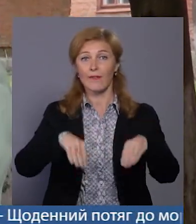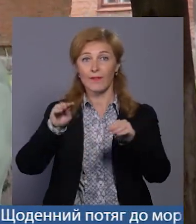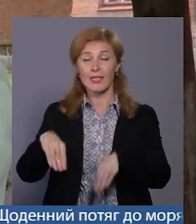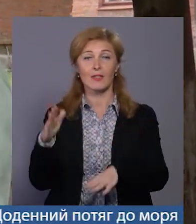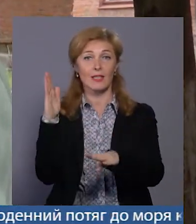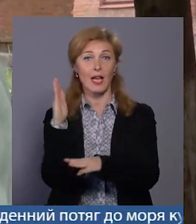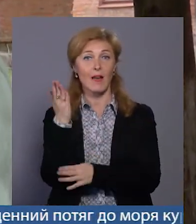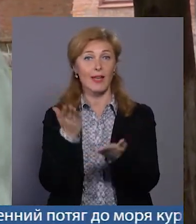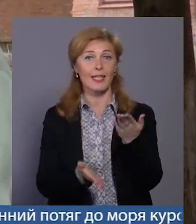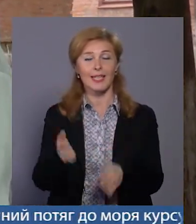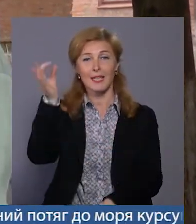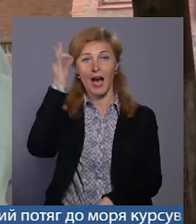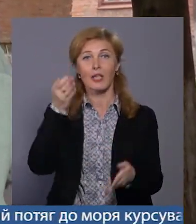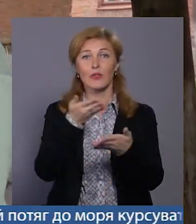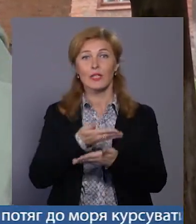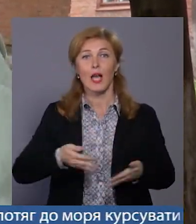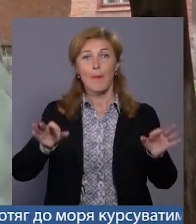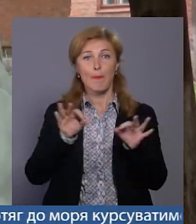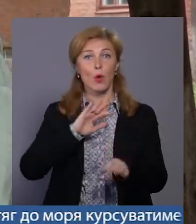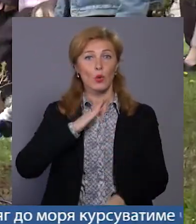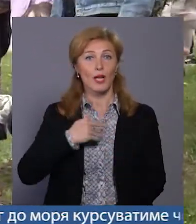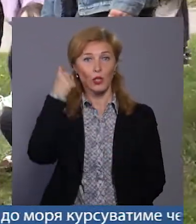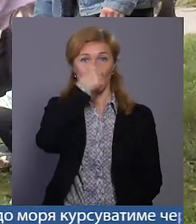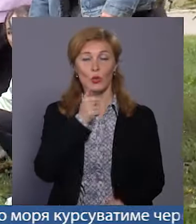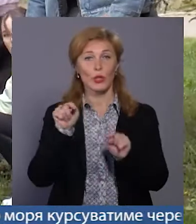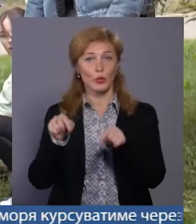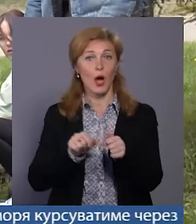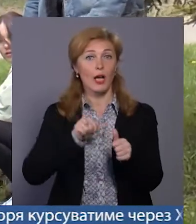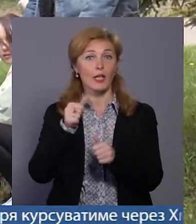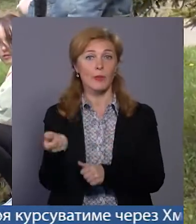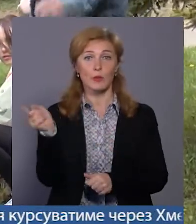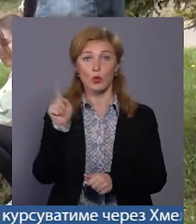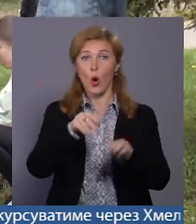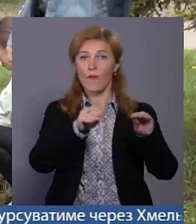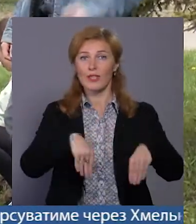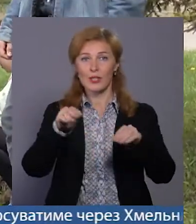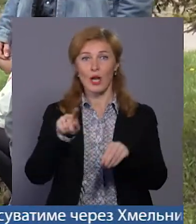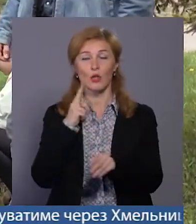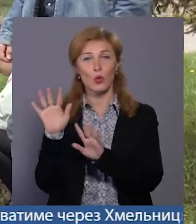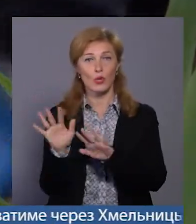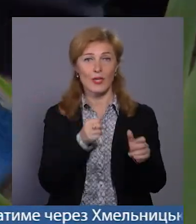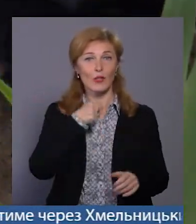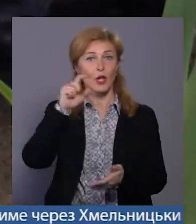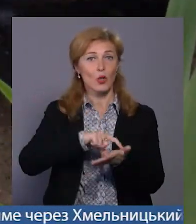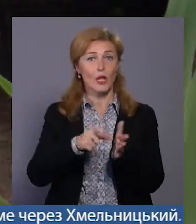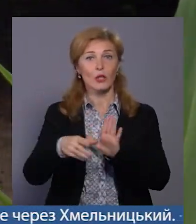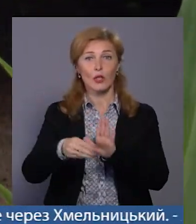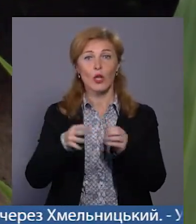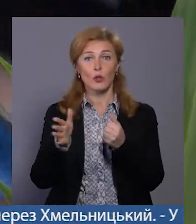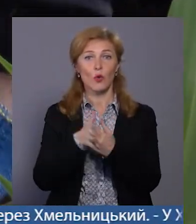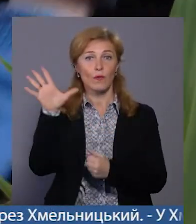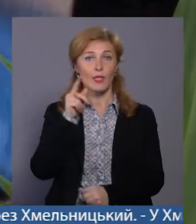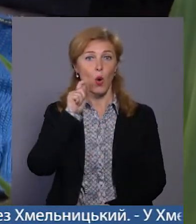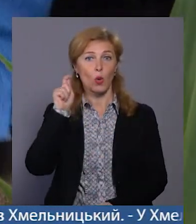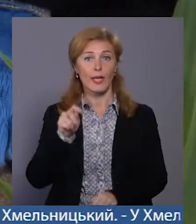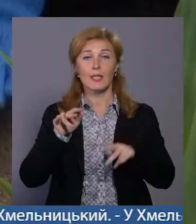б нагадували нам про наші роки тут. А крім того, висаджуючи рослини, старшокласники доєдналися до всеукраїнської акції